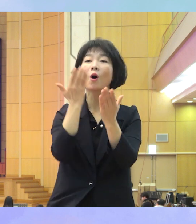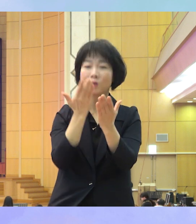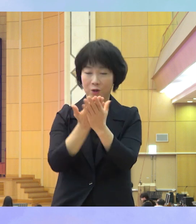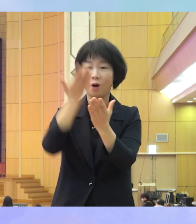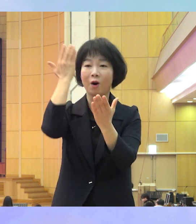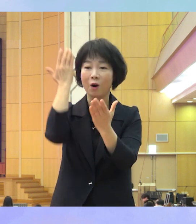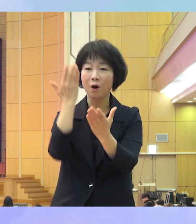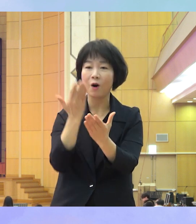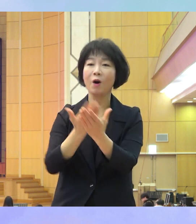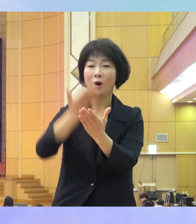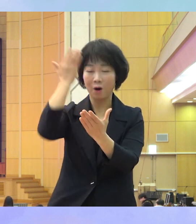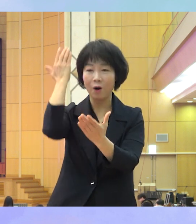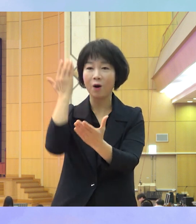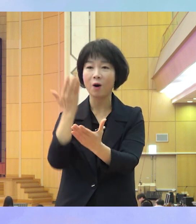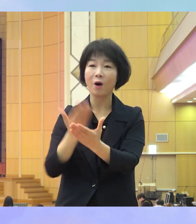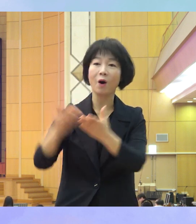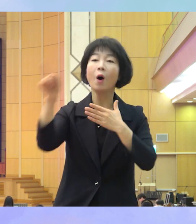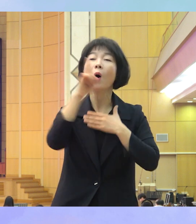주소서.